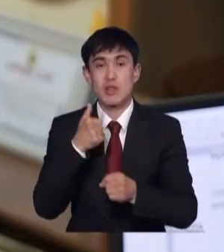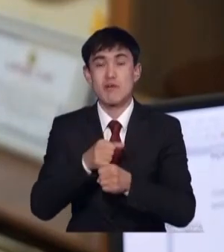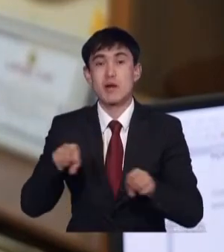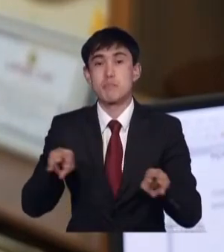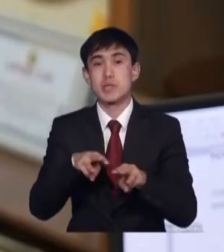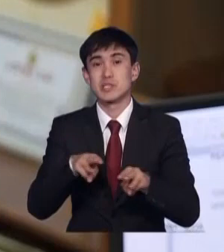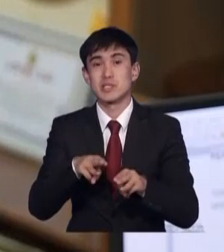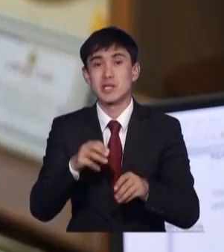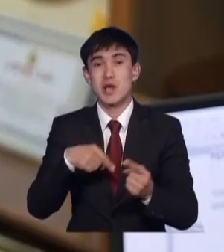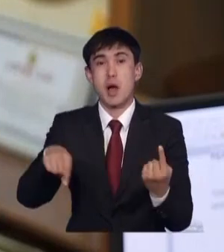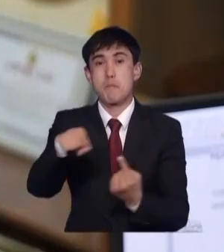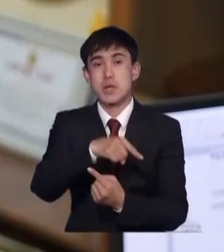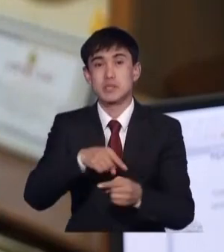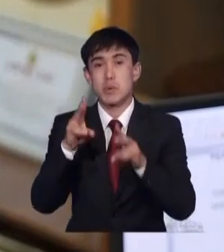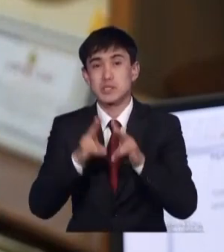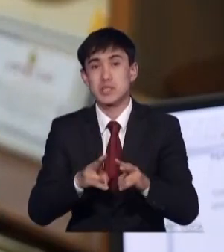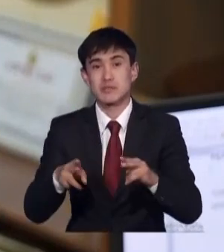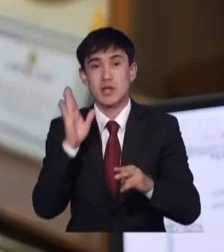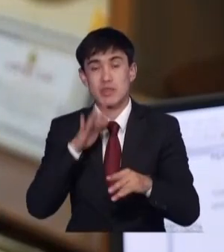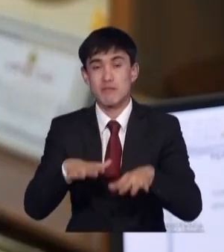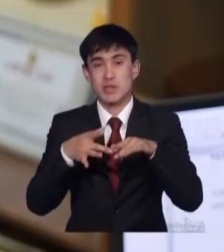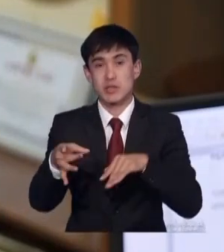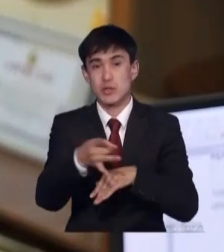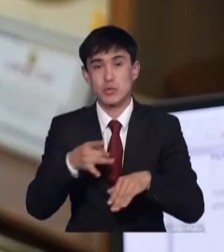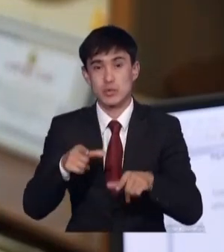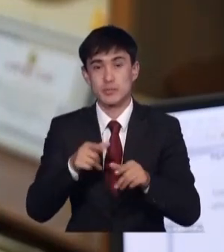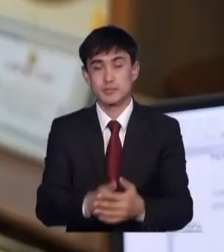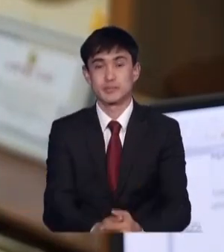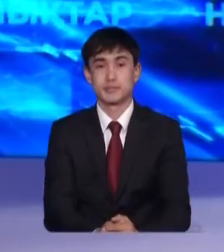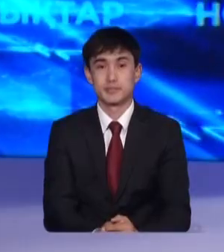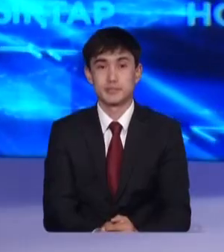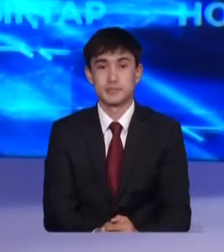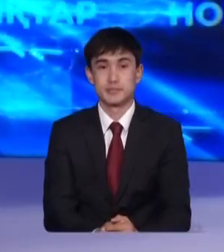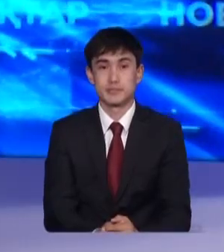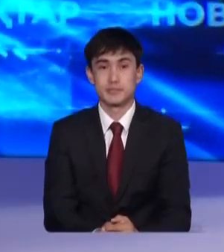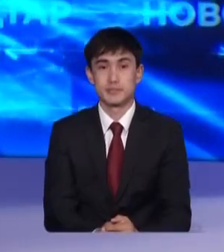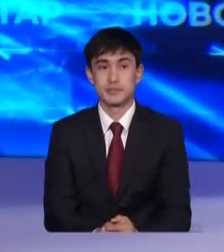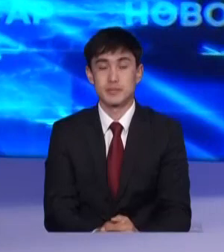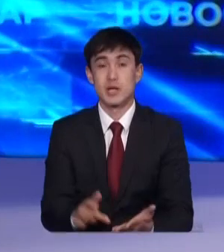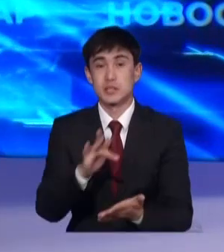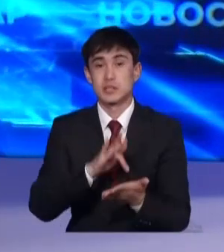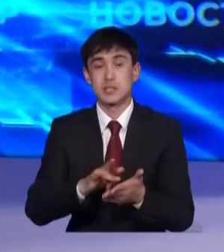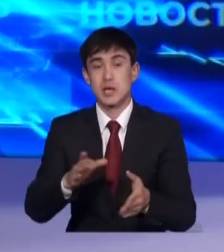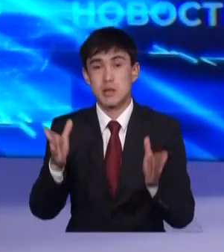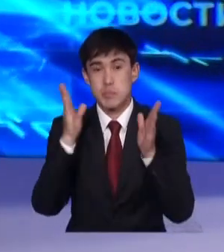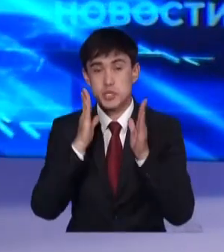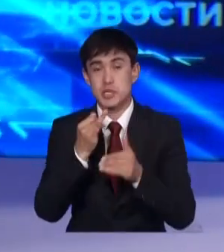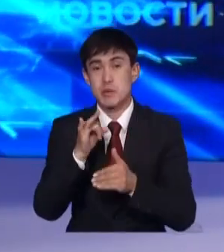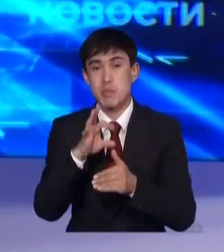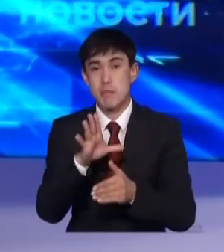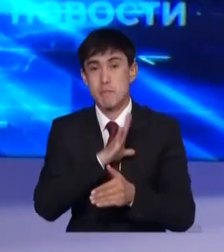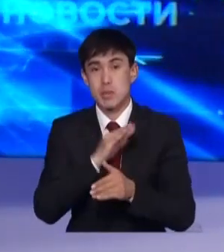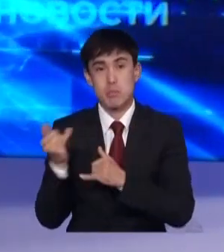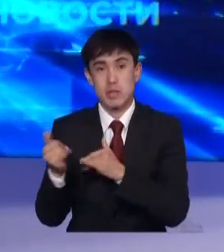Министров в пострадавшие от наводнения регионы в центральной мечети Имам состоялась